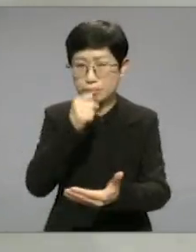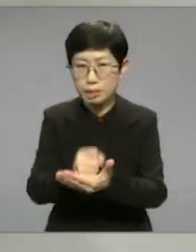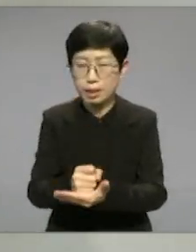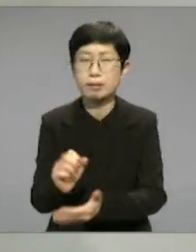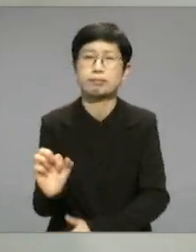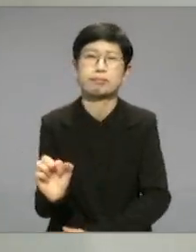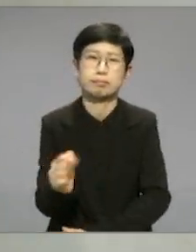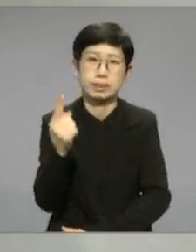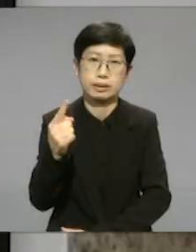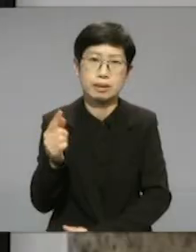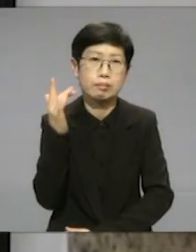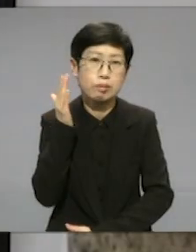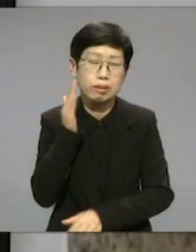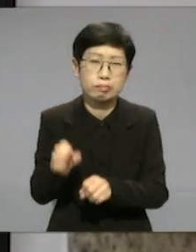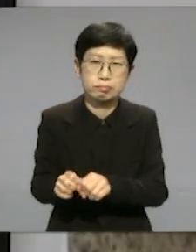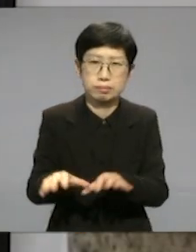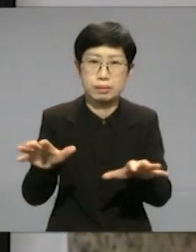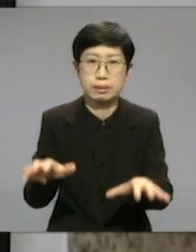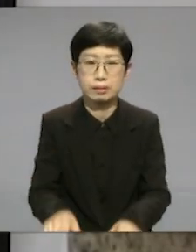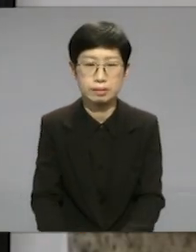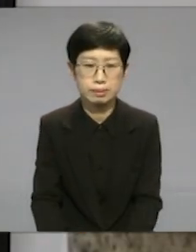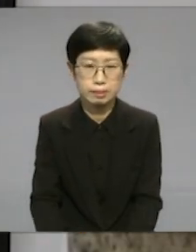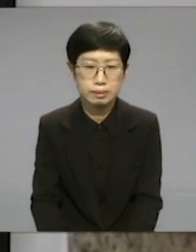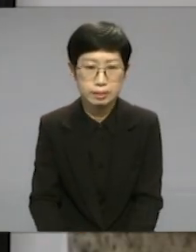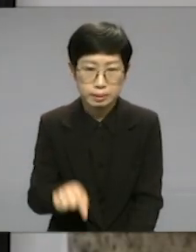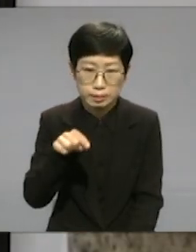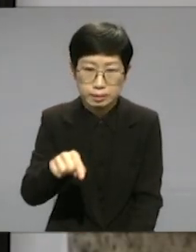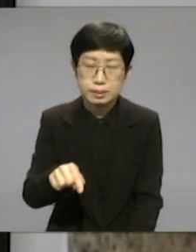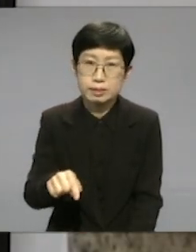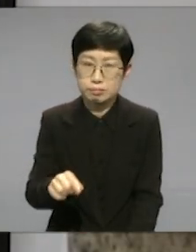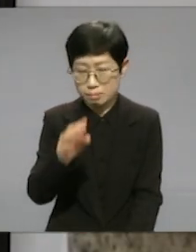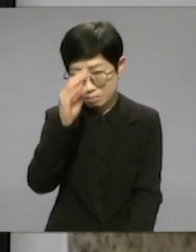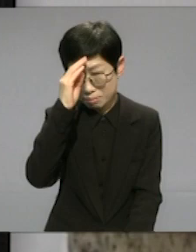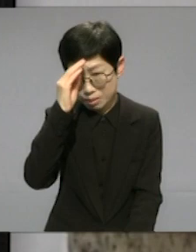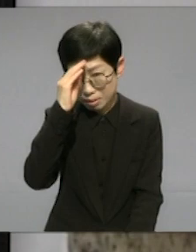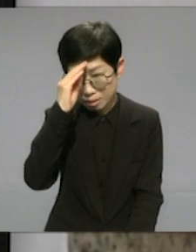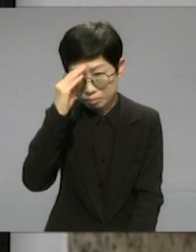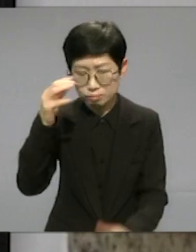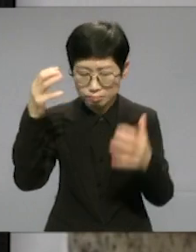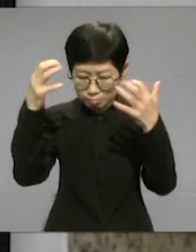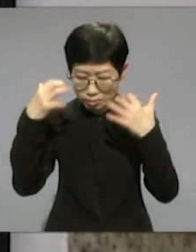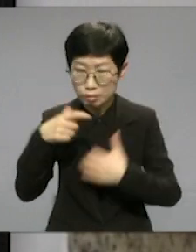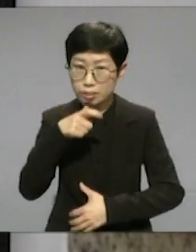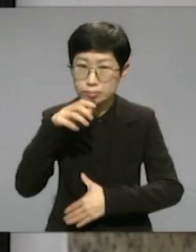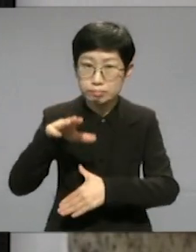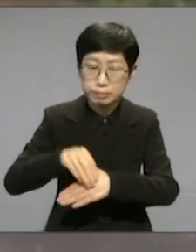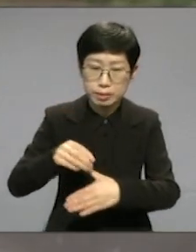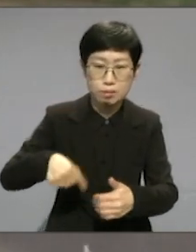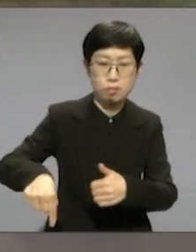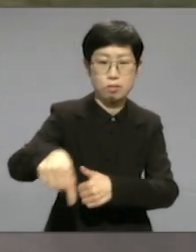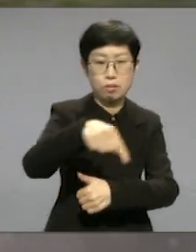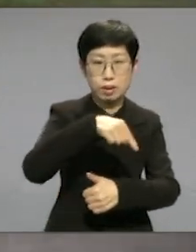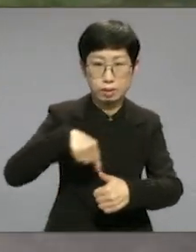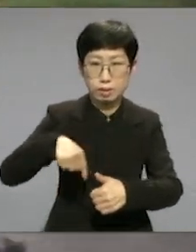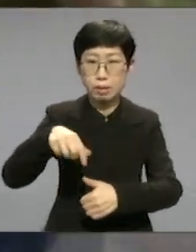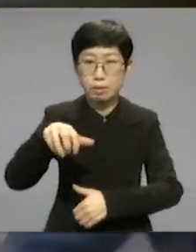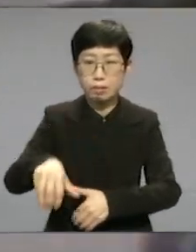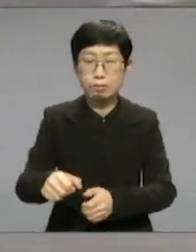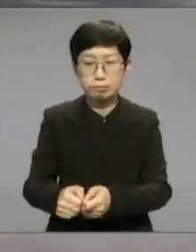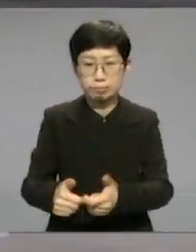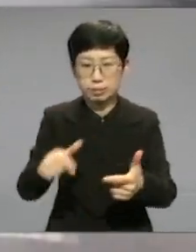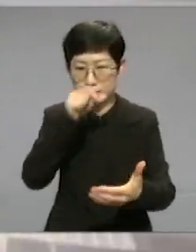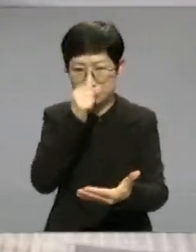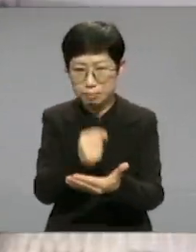있습니다. Mosquito transmissor da dengue e de outras arboviroses, ele é o Aedes